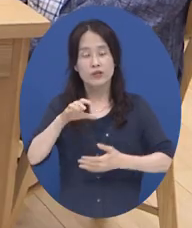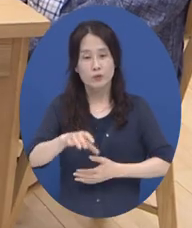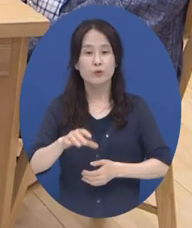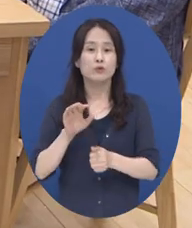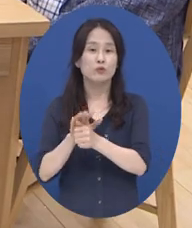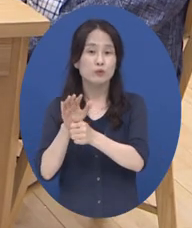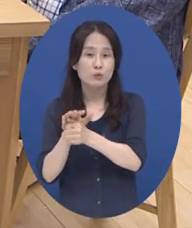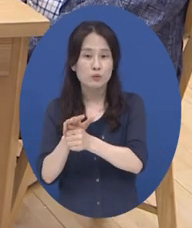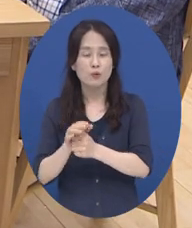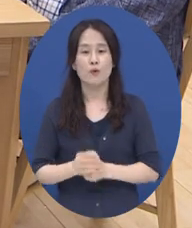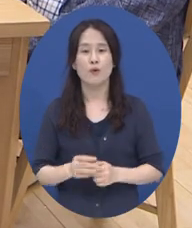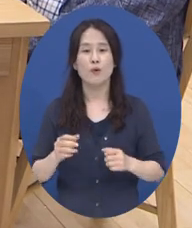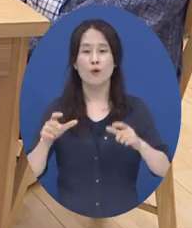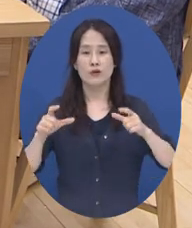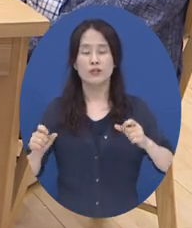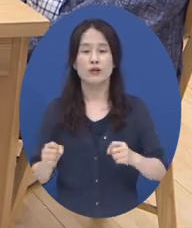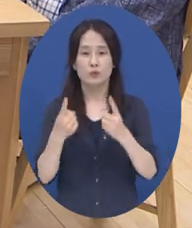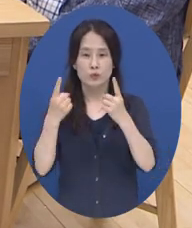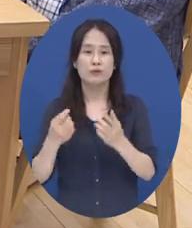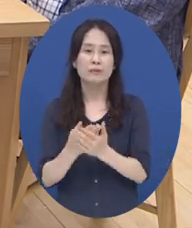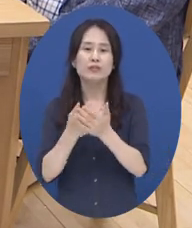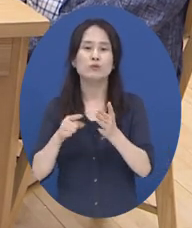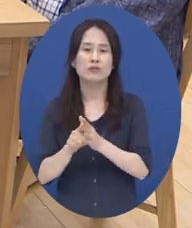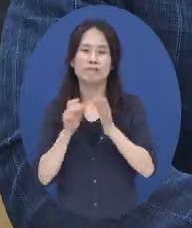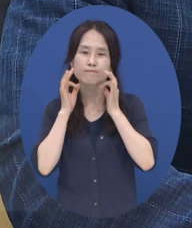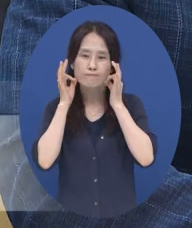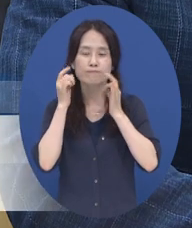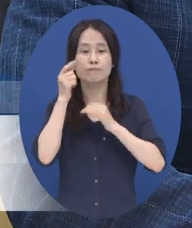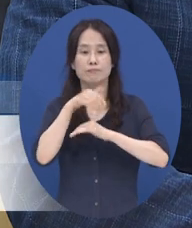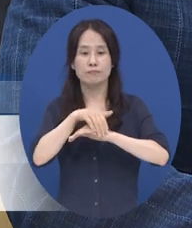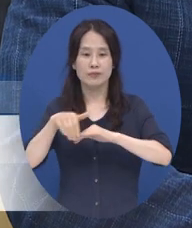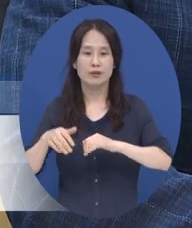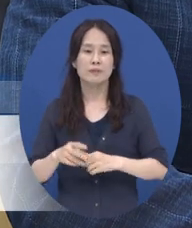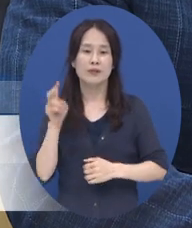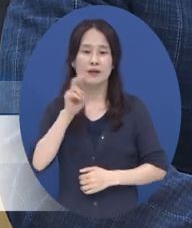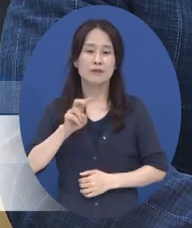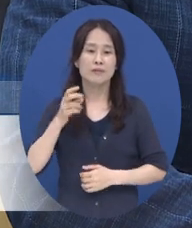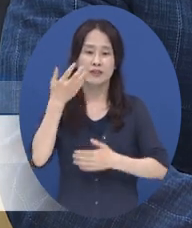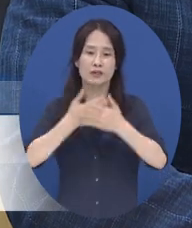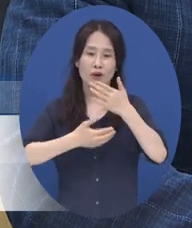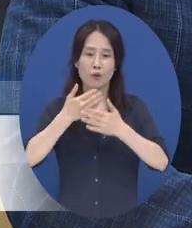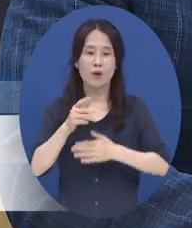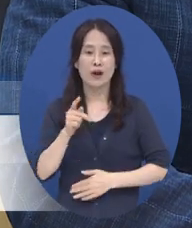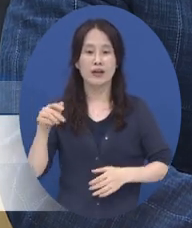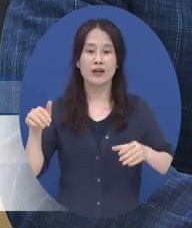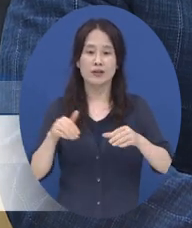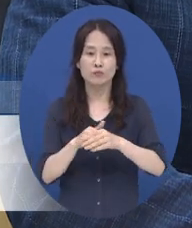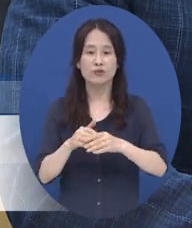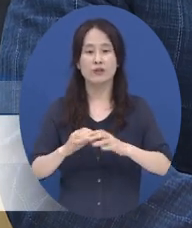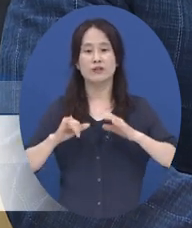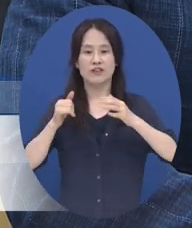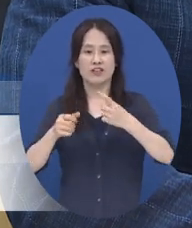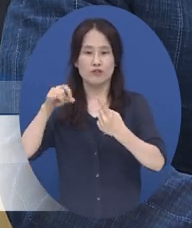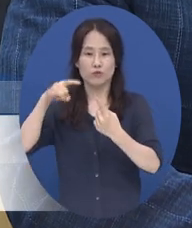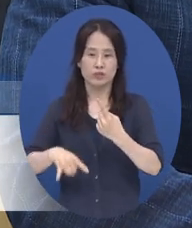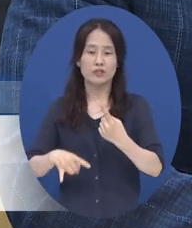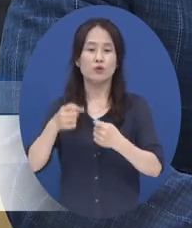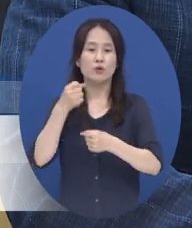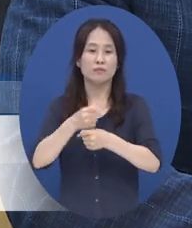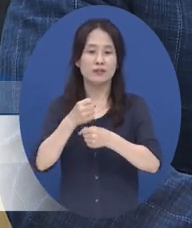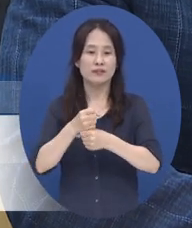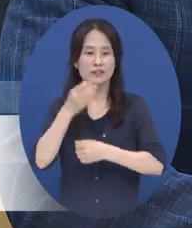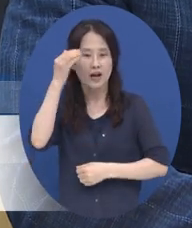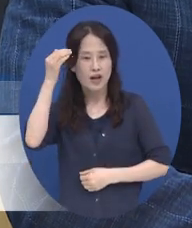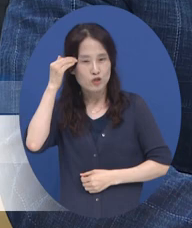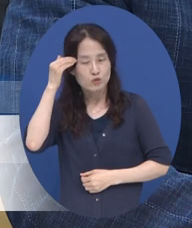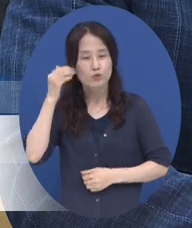만들고 지역 상생을 위해서도 노력할 예정입니다. 음악, 영화 등 K 콘텐츠를 글로벌 1위 상품으로